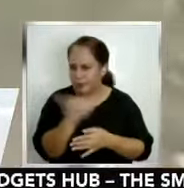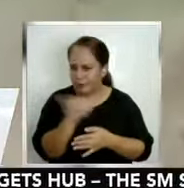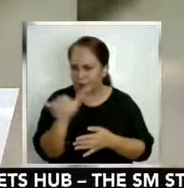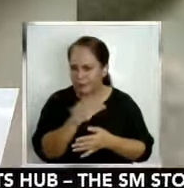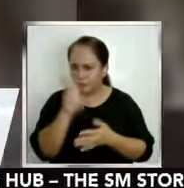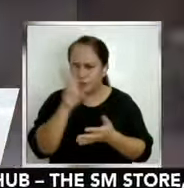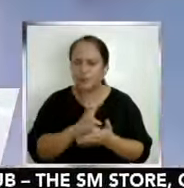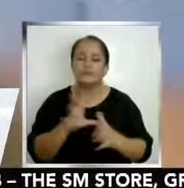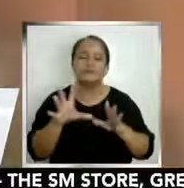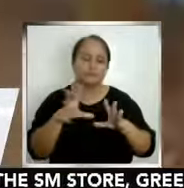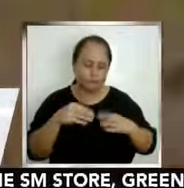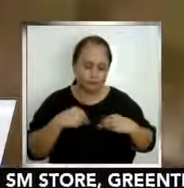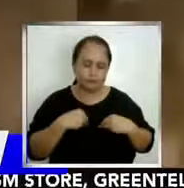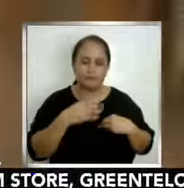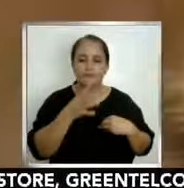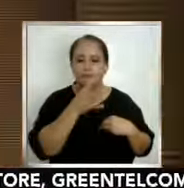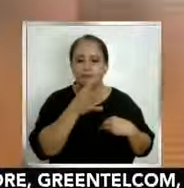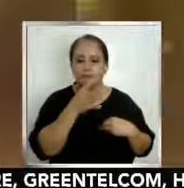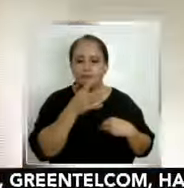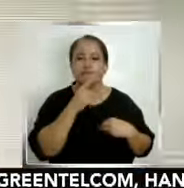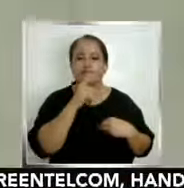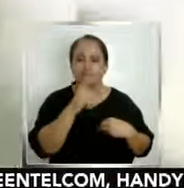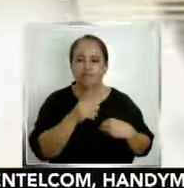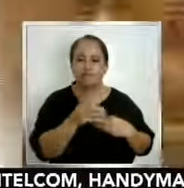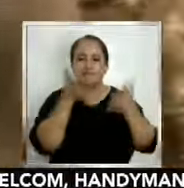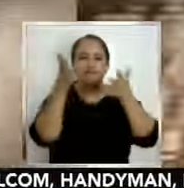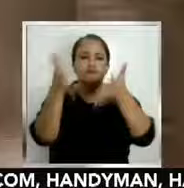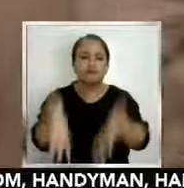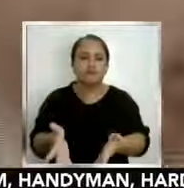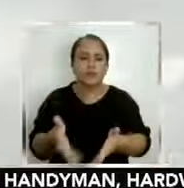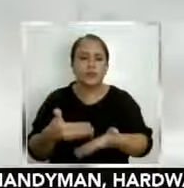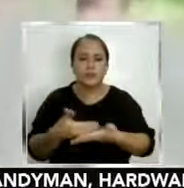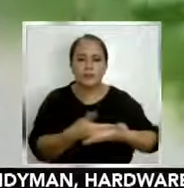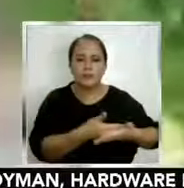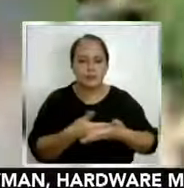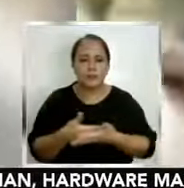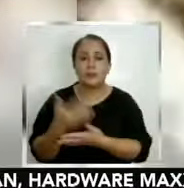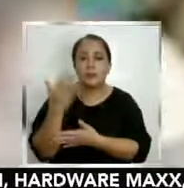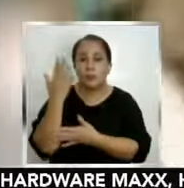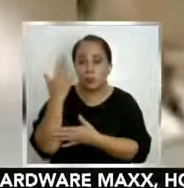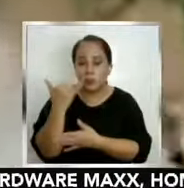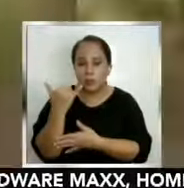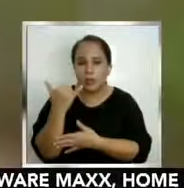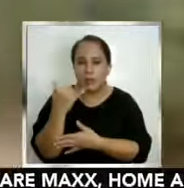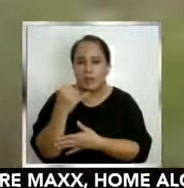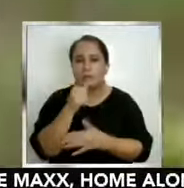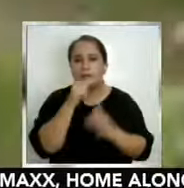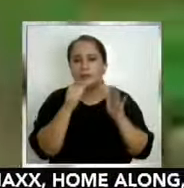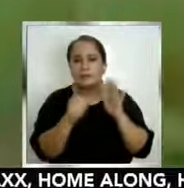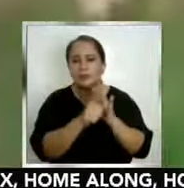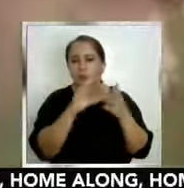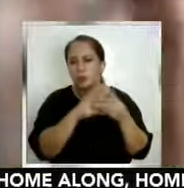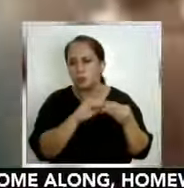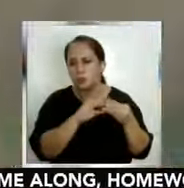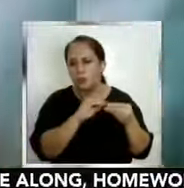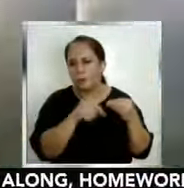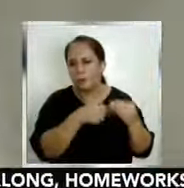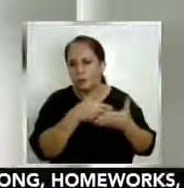ina nito na sinadya nilang itinapon ng anak. Meron kasing hidden story about the baby. According